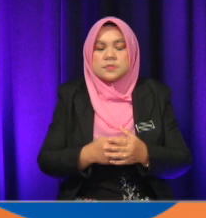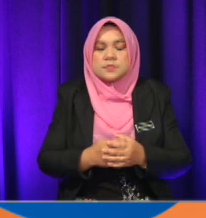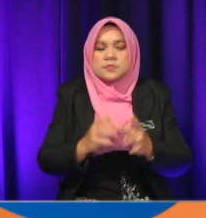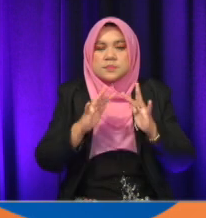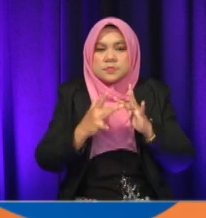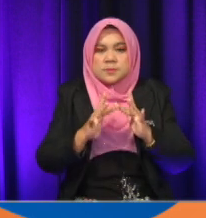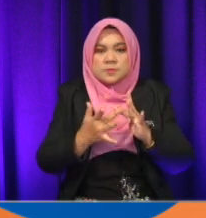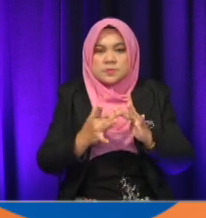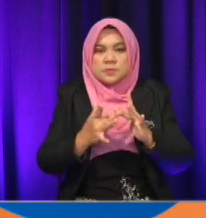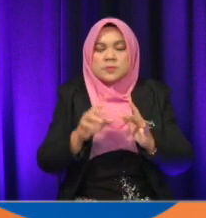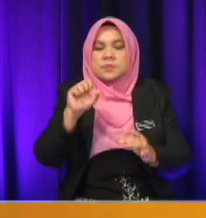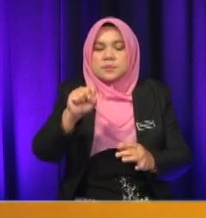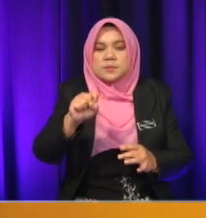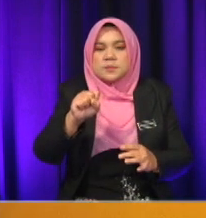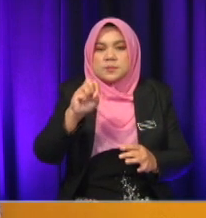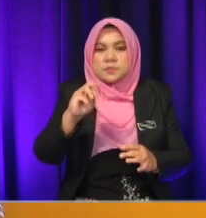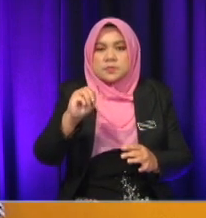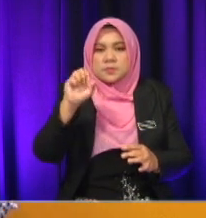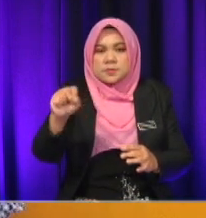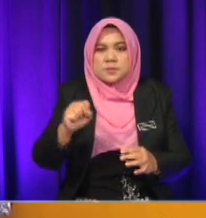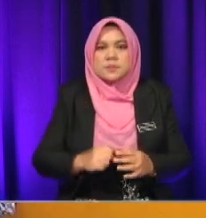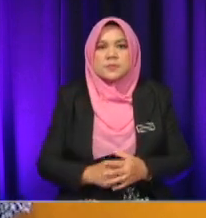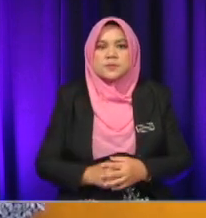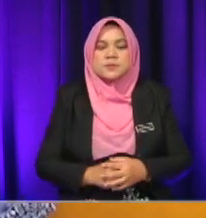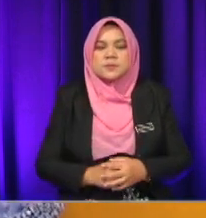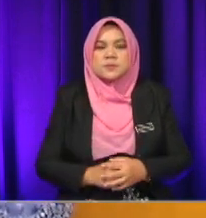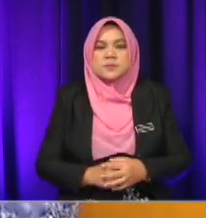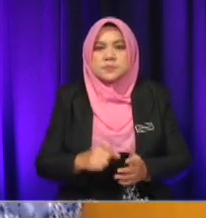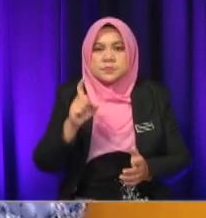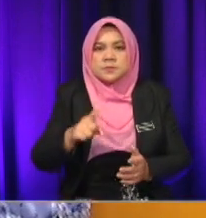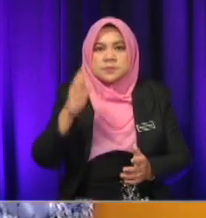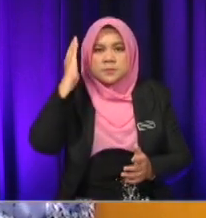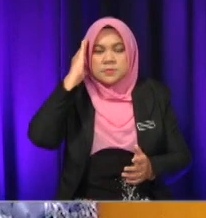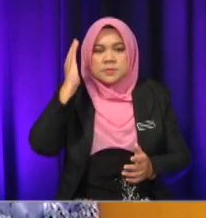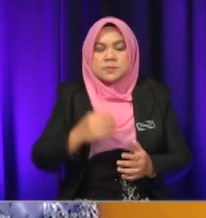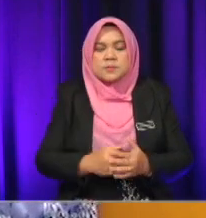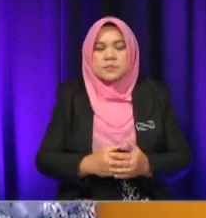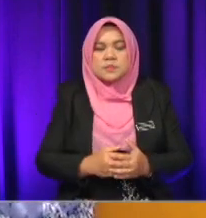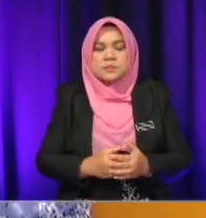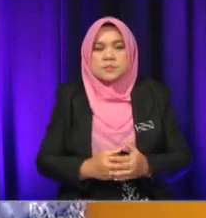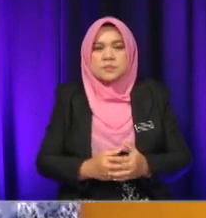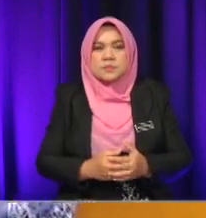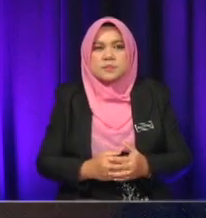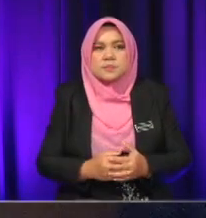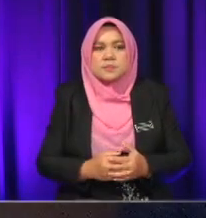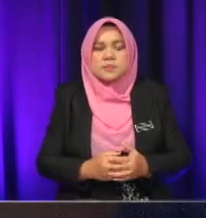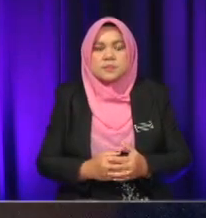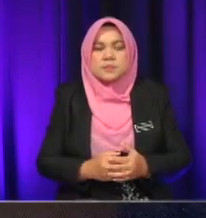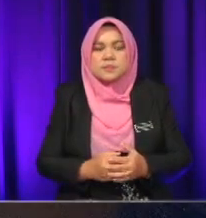media sosial. Okey, Syafika mesti nak tahu kan? Media cetak tu macam mana pula? Tanya